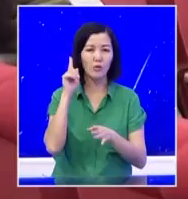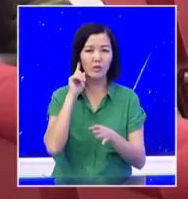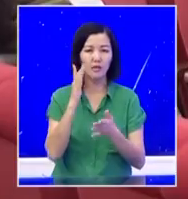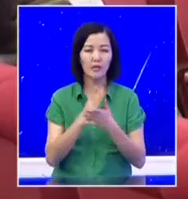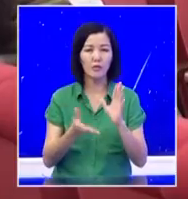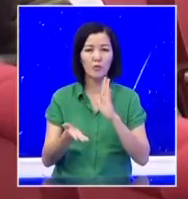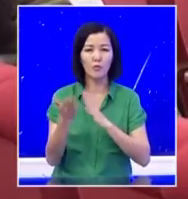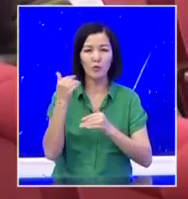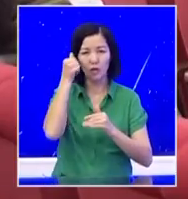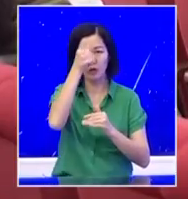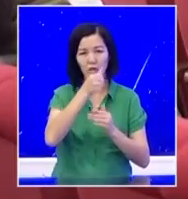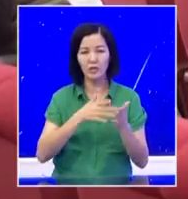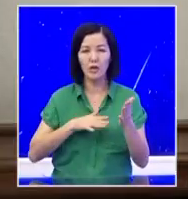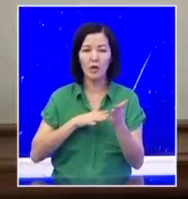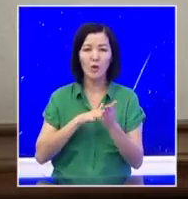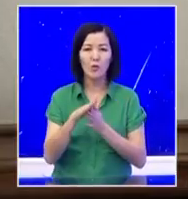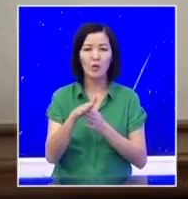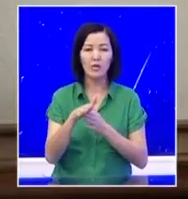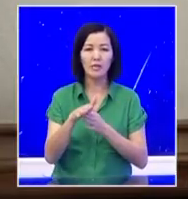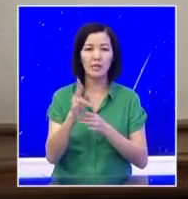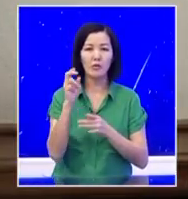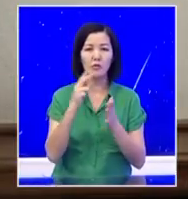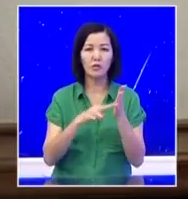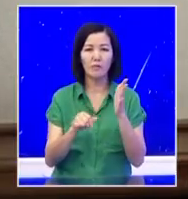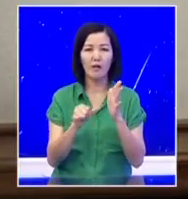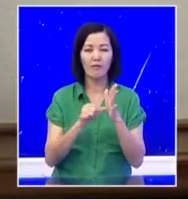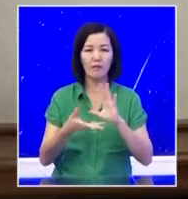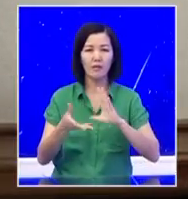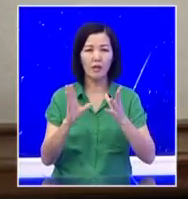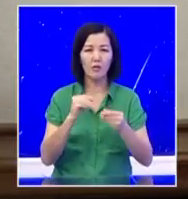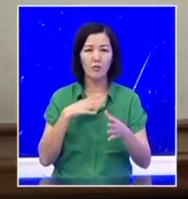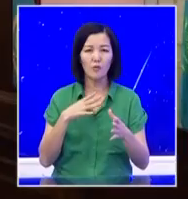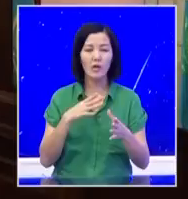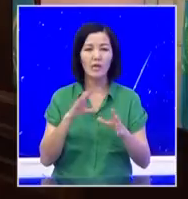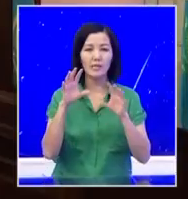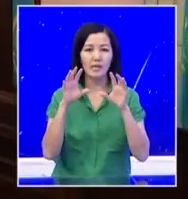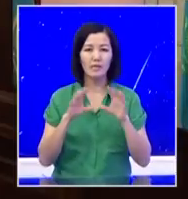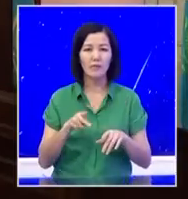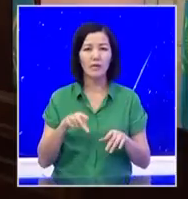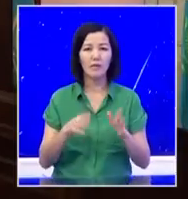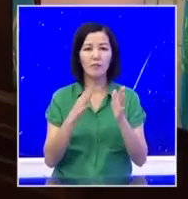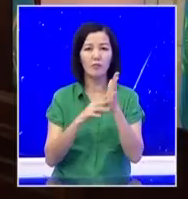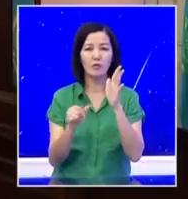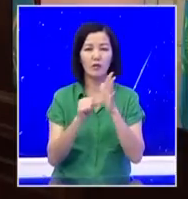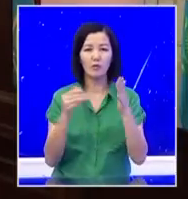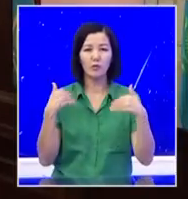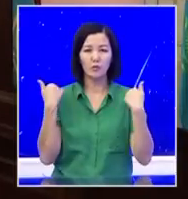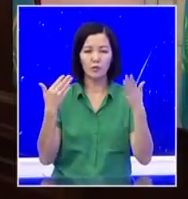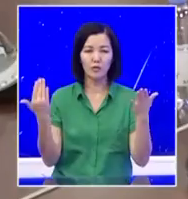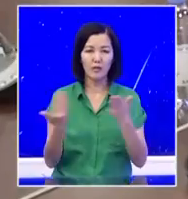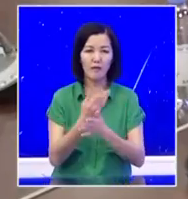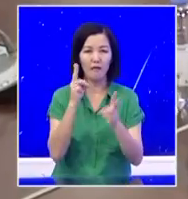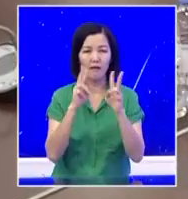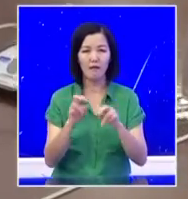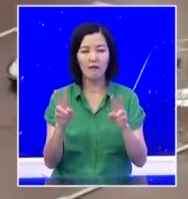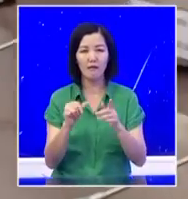Өткен жылы салада өңірлік деңгейде 226 талдау жасалынған. Нәтижесінде заңнамалардағы 2096 ұсыныс